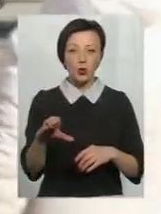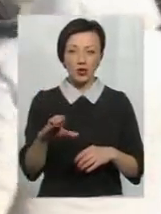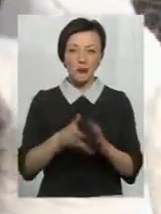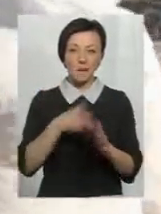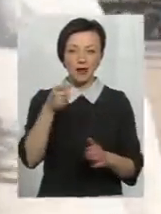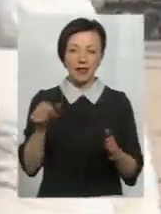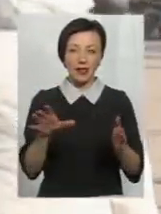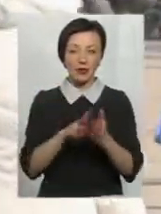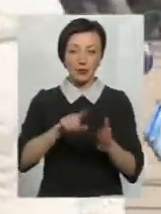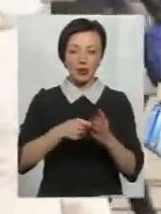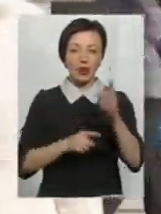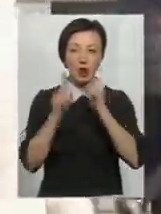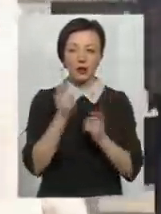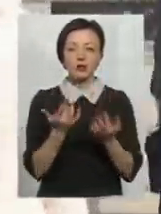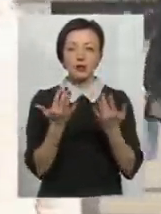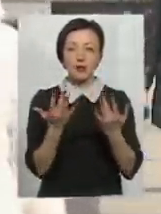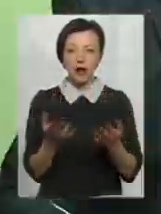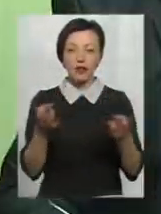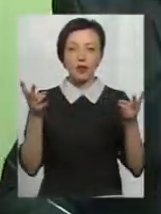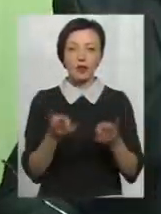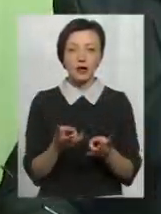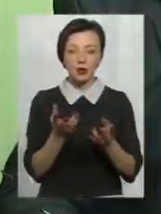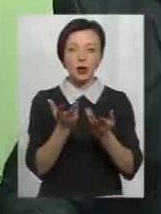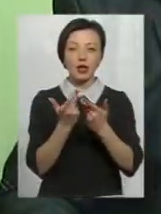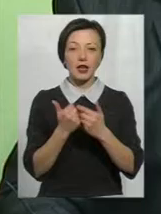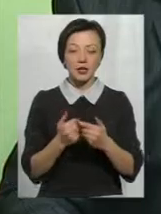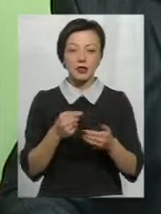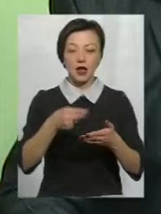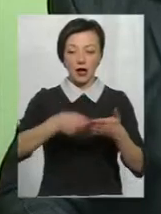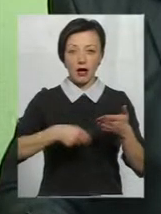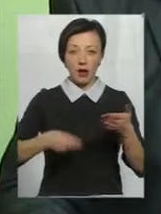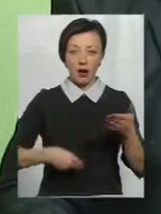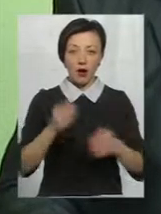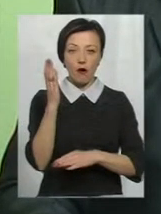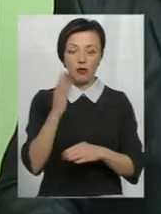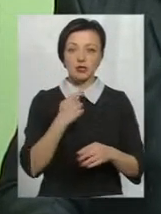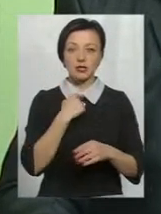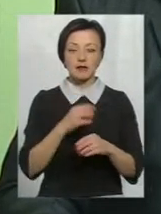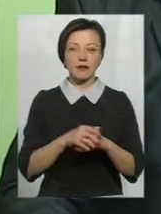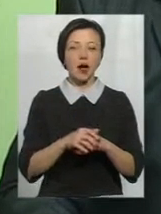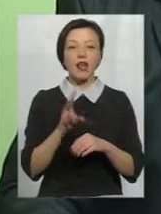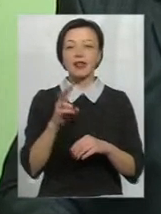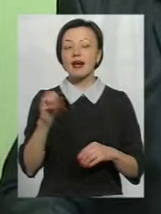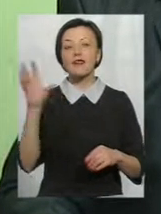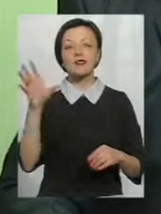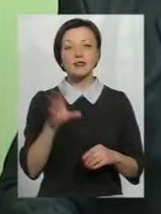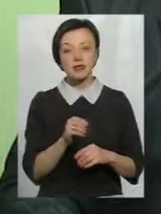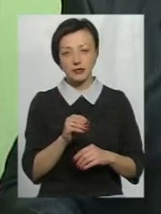ради набрали необхідну кількість голосів. Звичайно, скажімо так, не всі